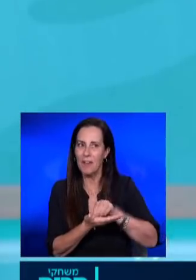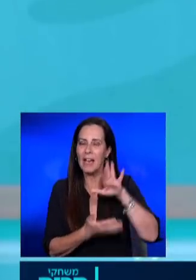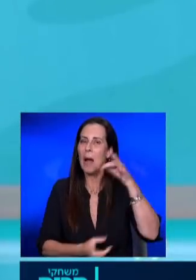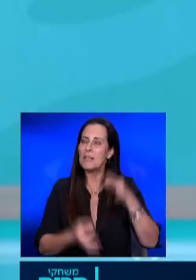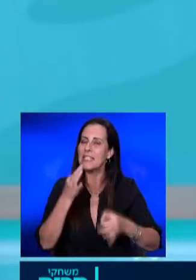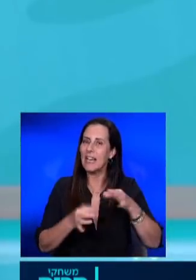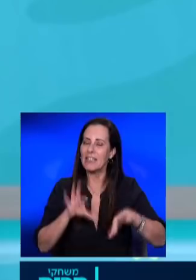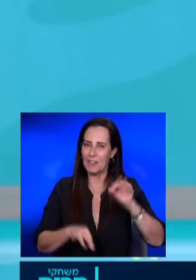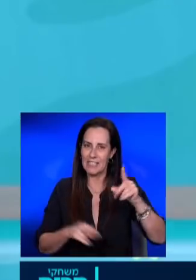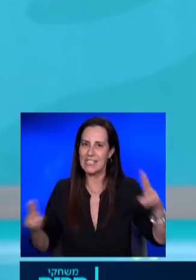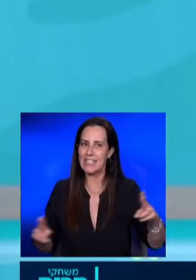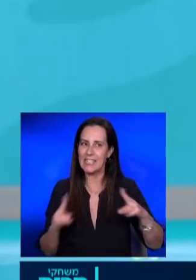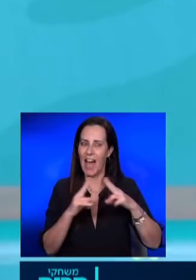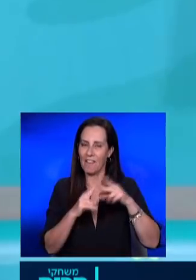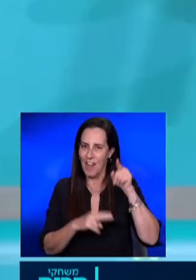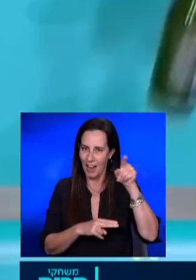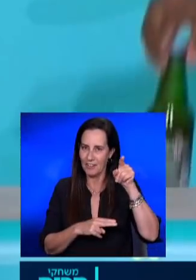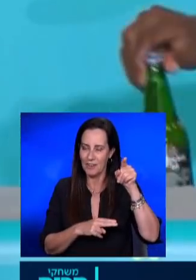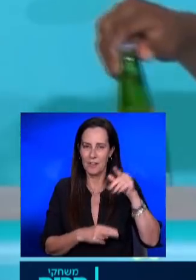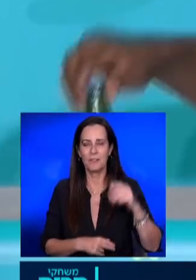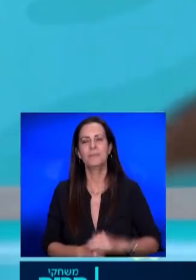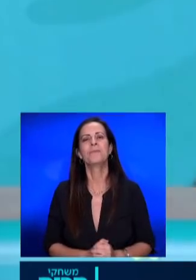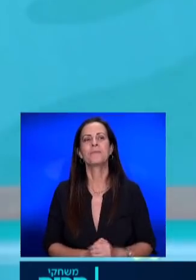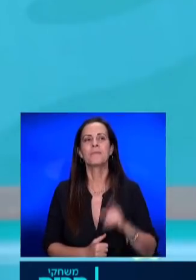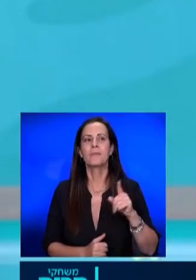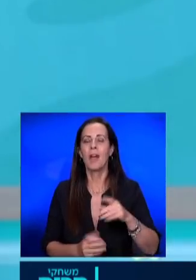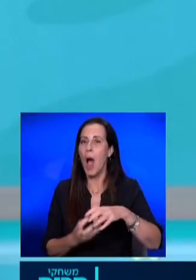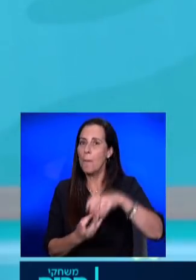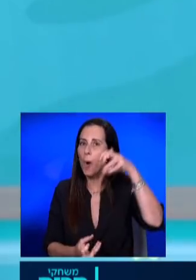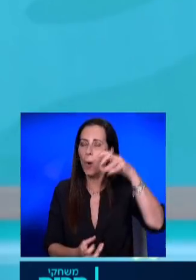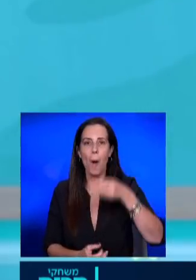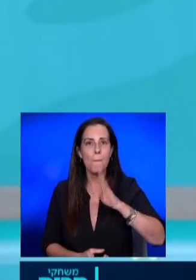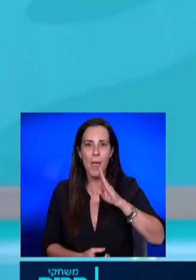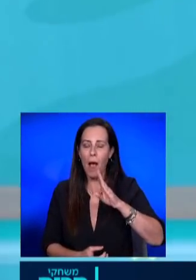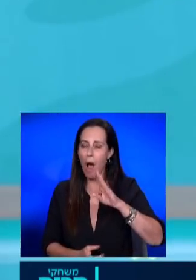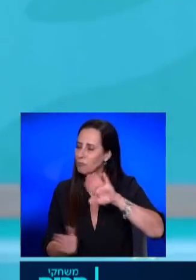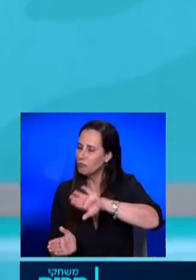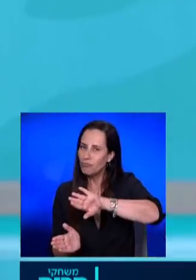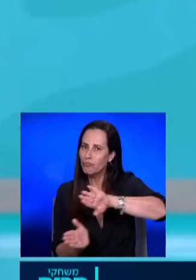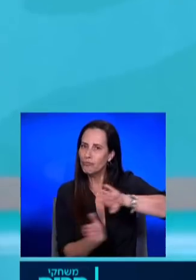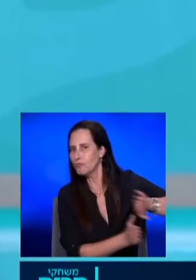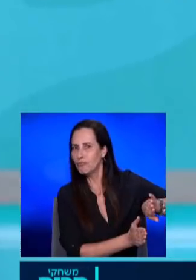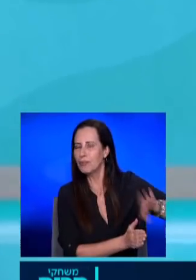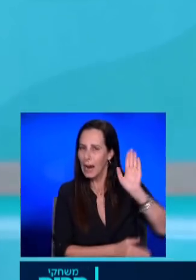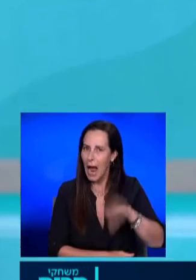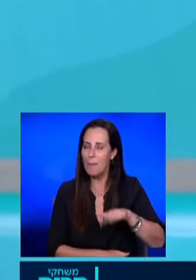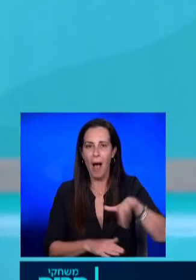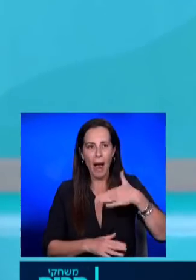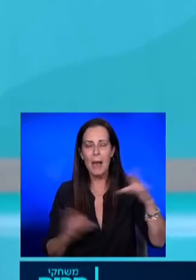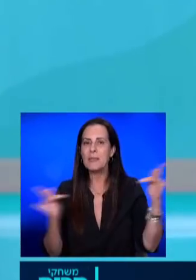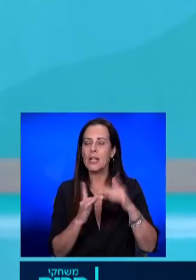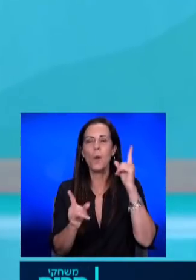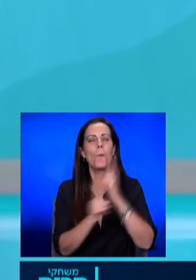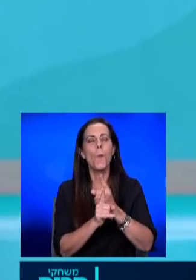נבחרת צרפת ומנצ'סטר יונייטד, פול פוגבה, הזיז את בקבוק הבירה שהוצב לפניו במסיבת העיתונאים אחרי המשחק של